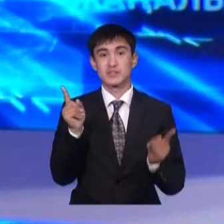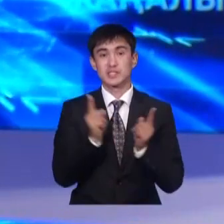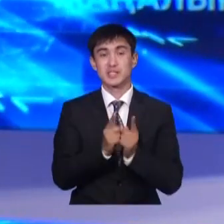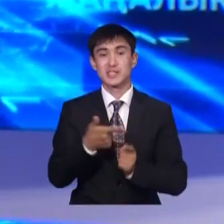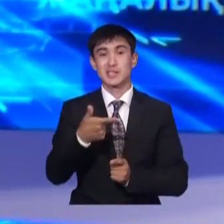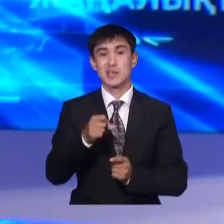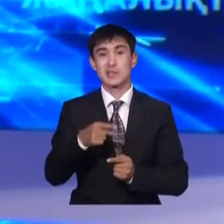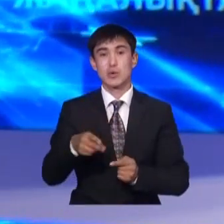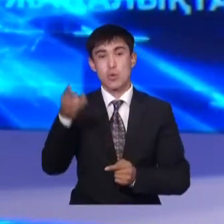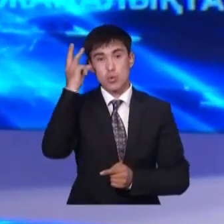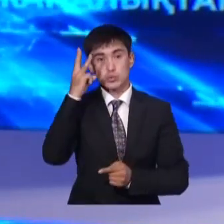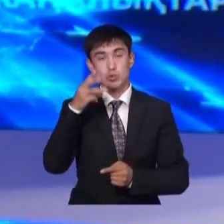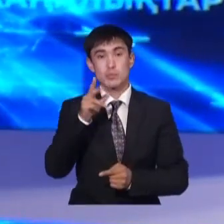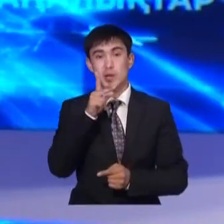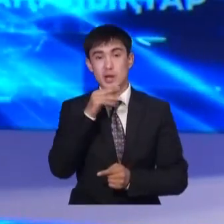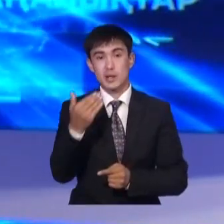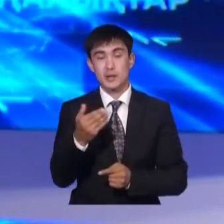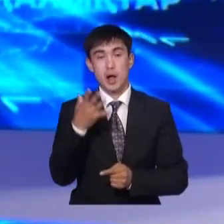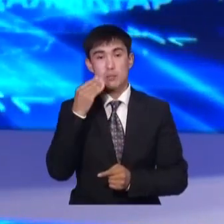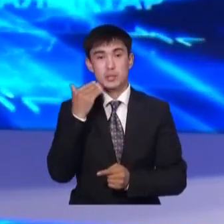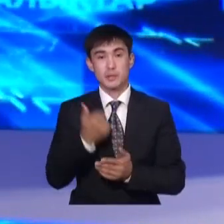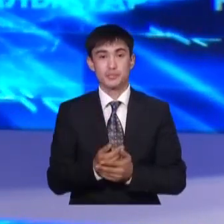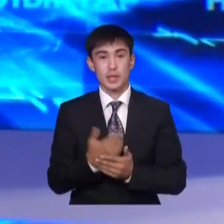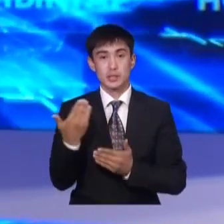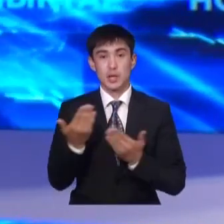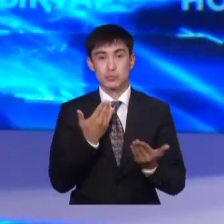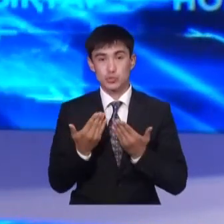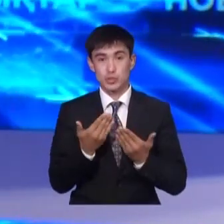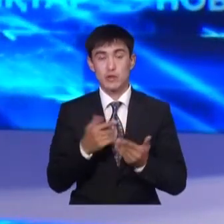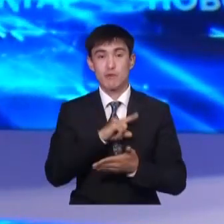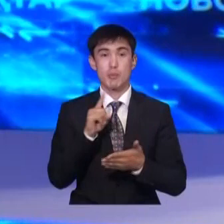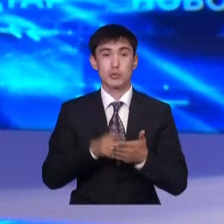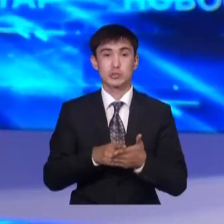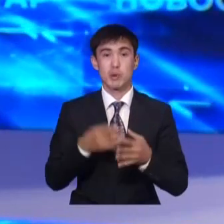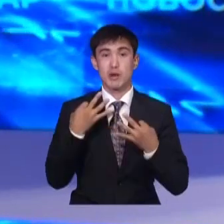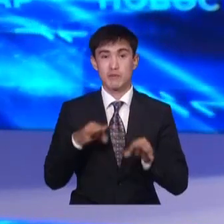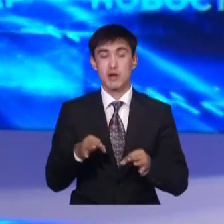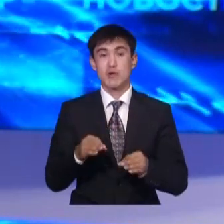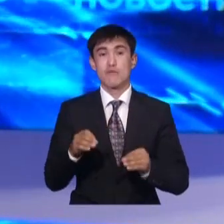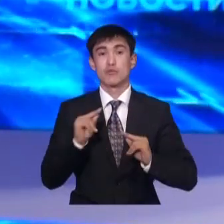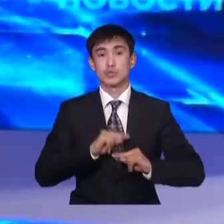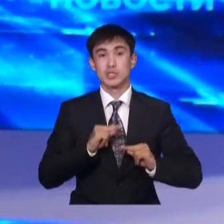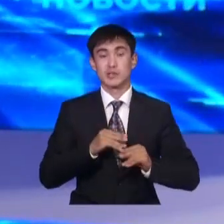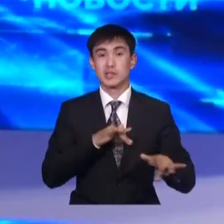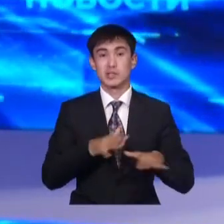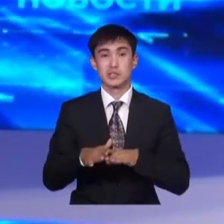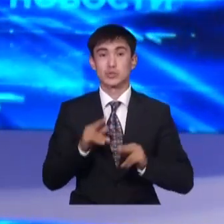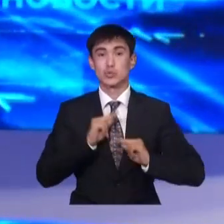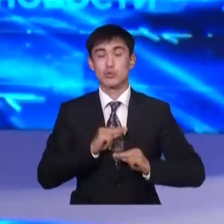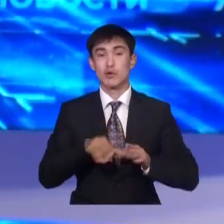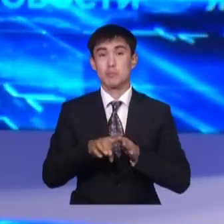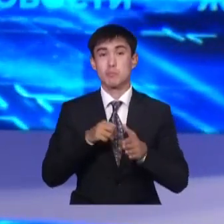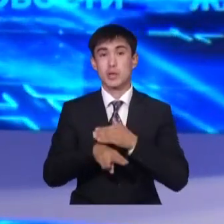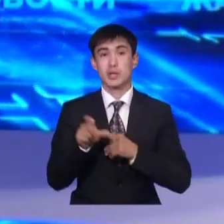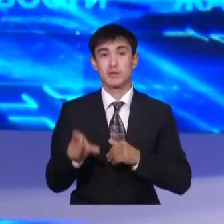Султангазиев встретился с генеральным консулом Южной Кореи в Алматы. Стороны обсудили вопрос о легальном функционировании деятельности